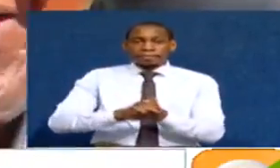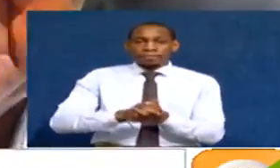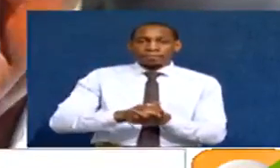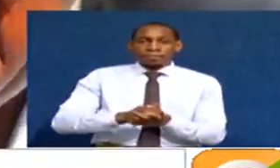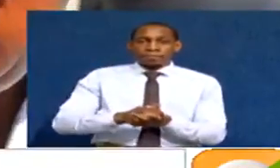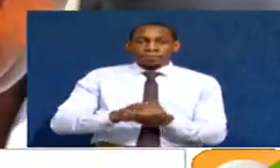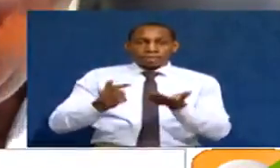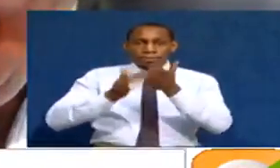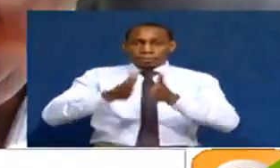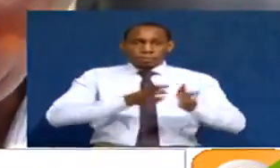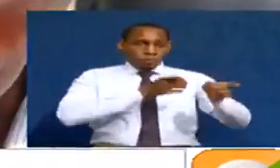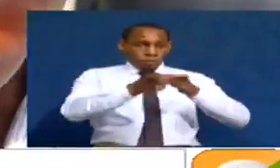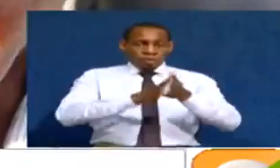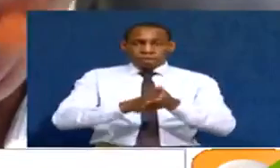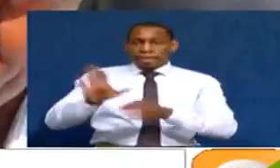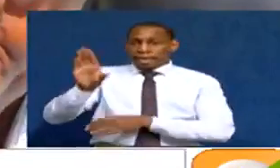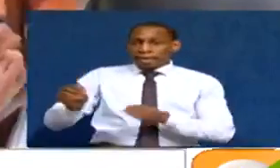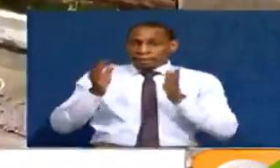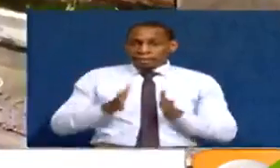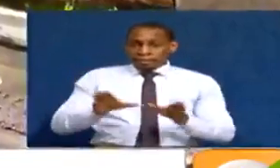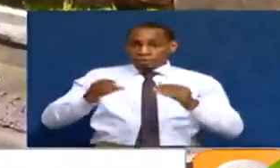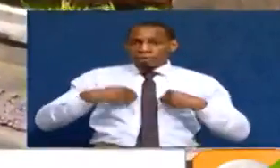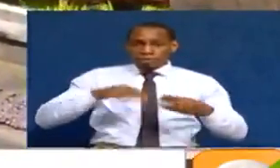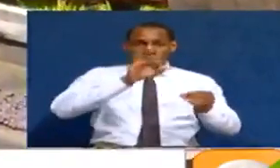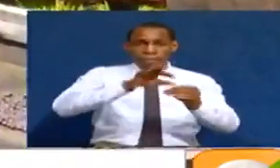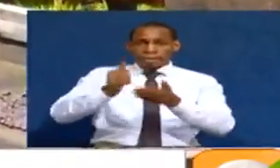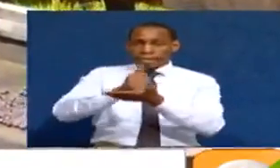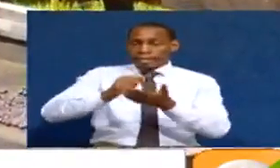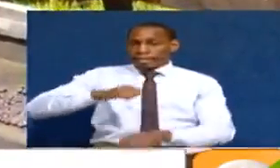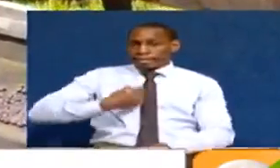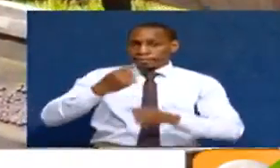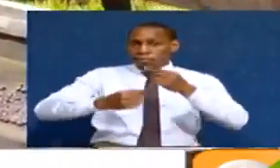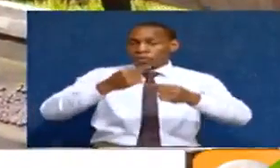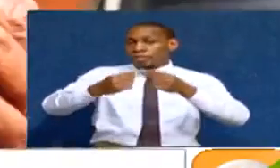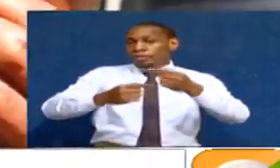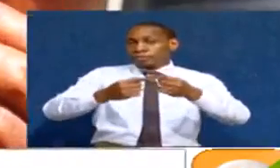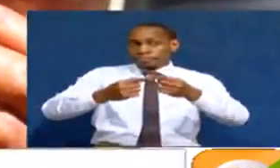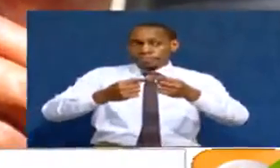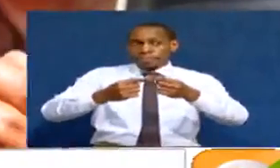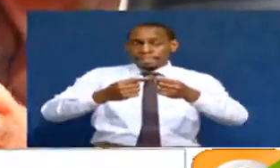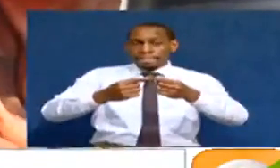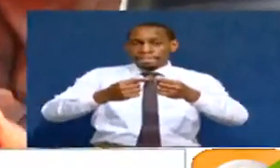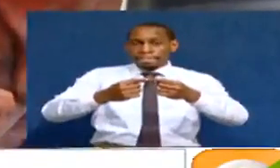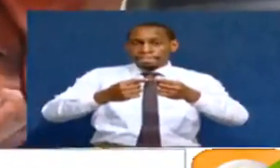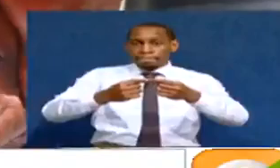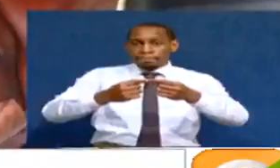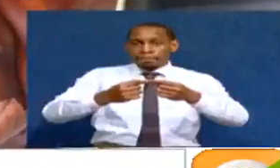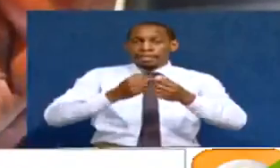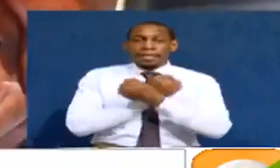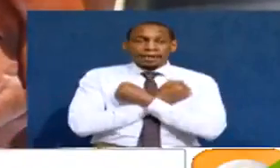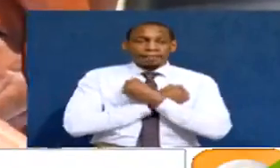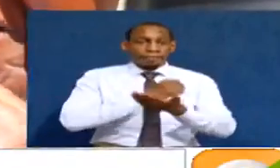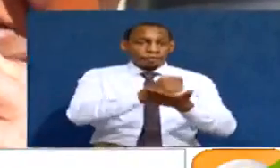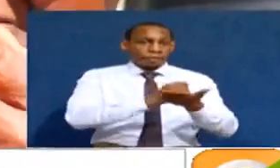wakati tulikubaliwa, Afrika walikubaliwa kupanda kahawa. Mimi niendelea kuwa na mapenzi